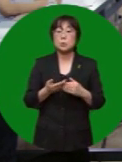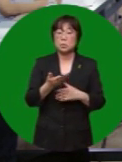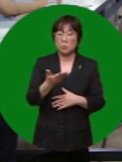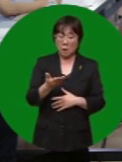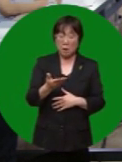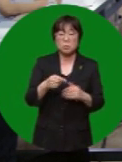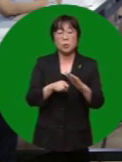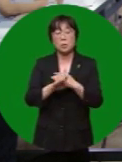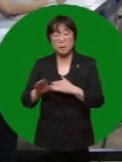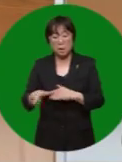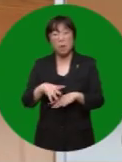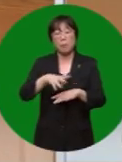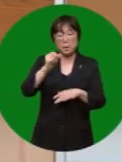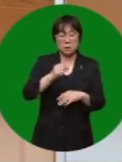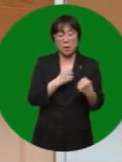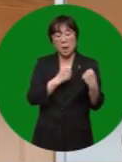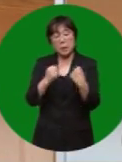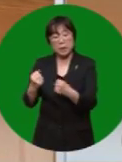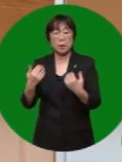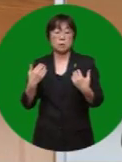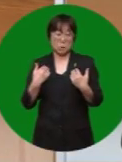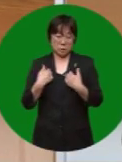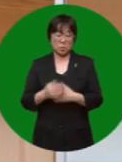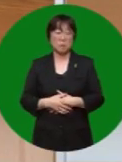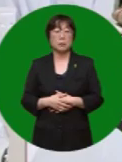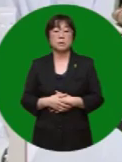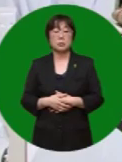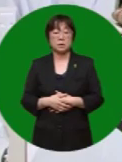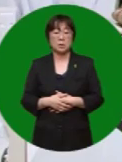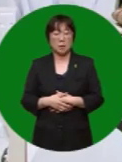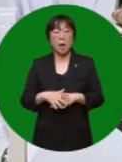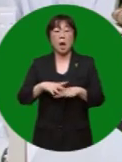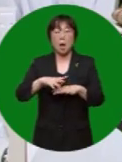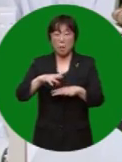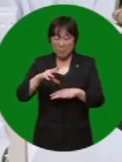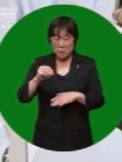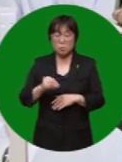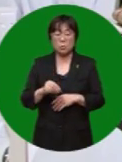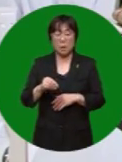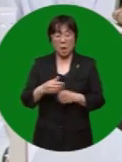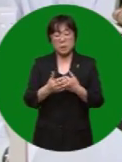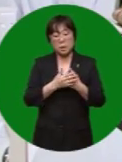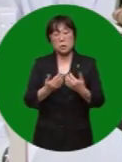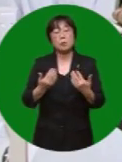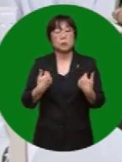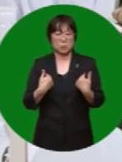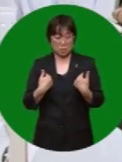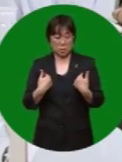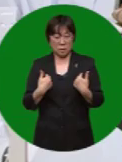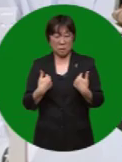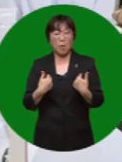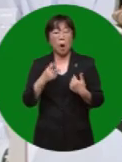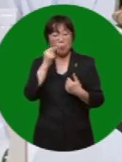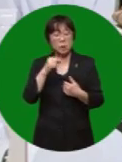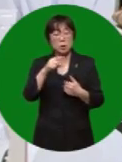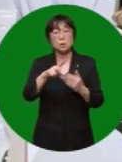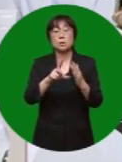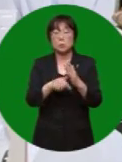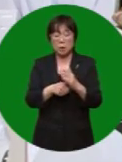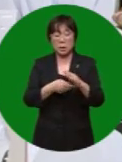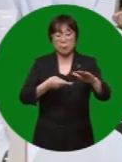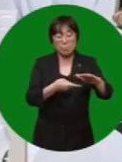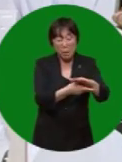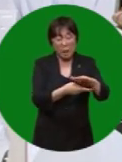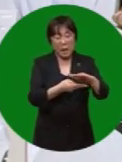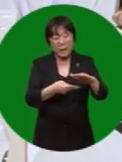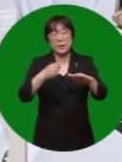もの、その意味でもまずは逃げれないとダメなんで、まずは助かってないことにはもうその時点で下敷き